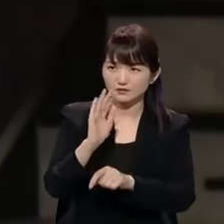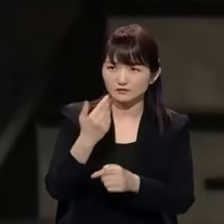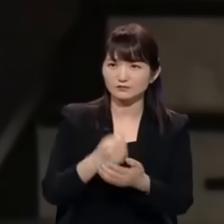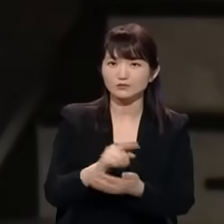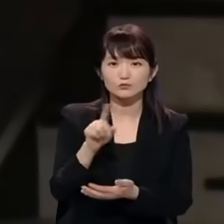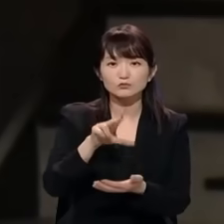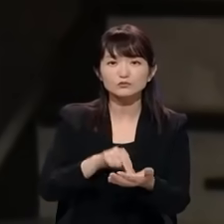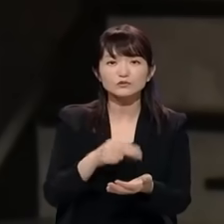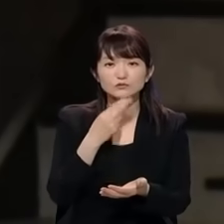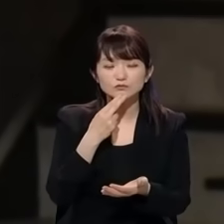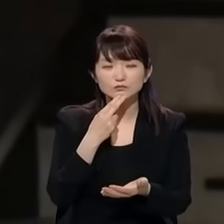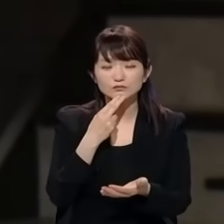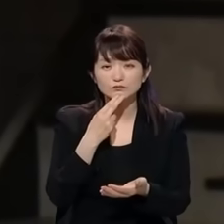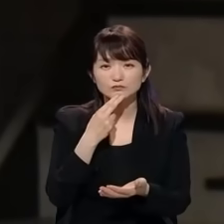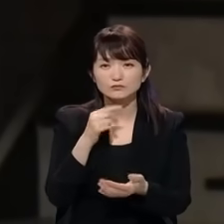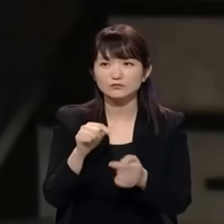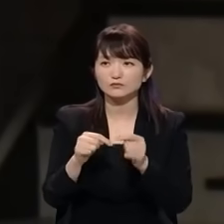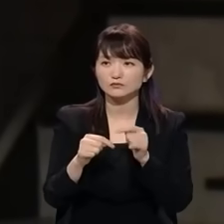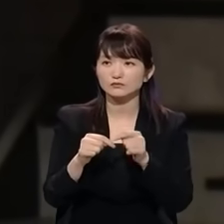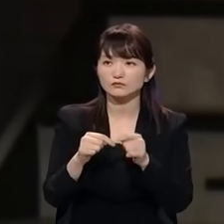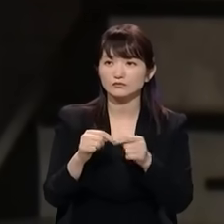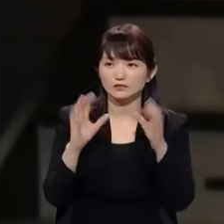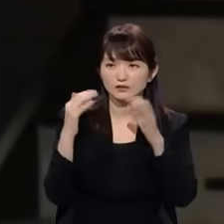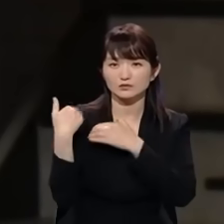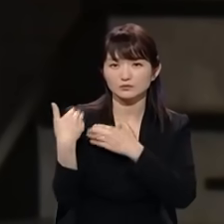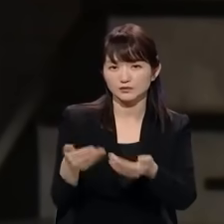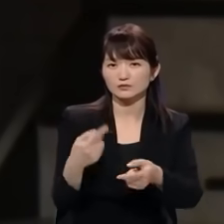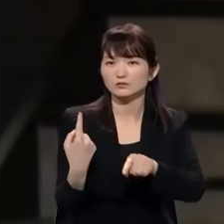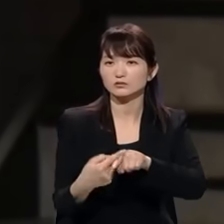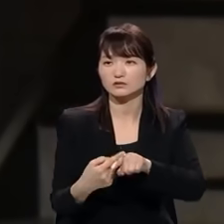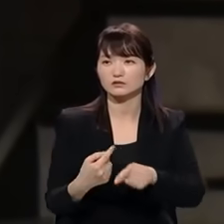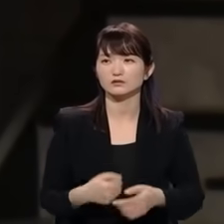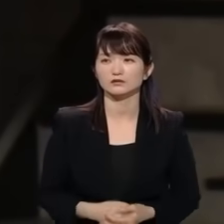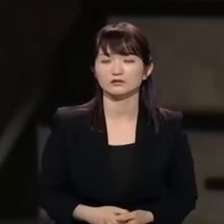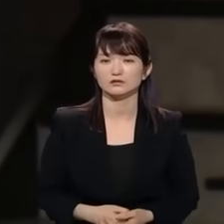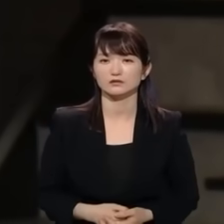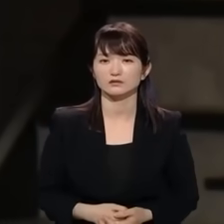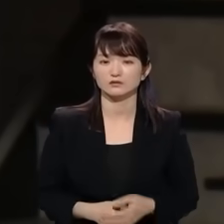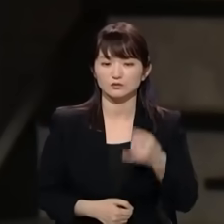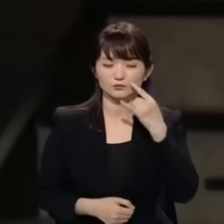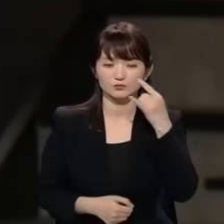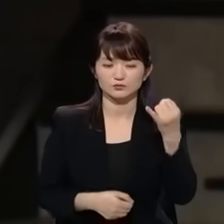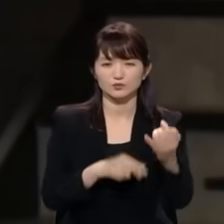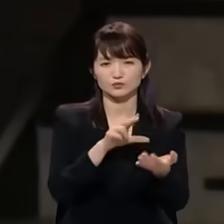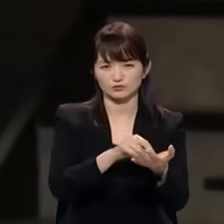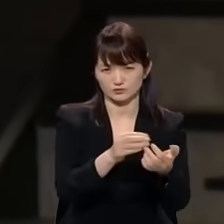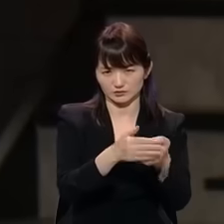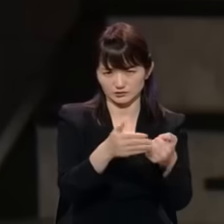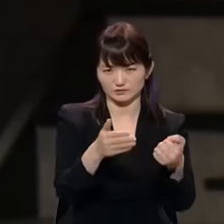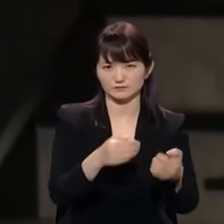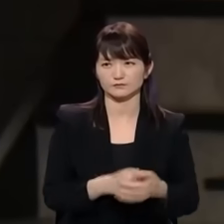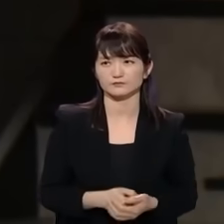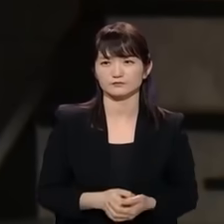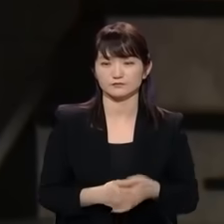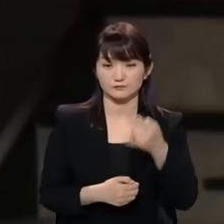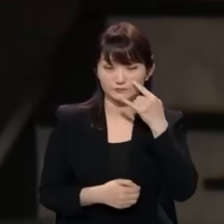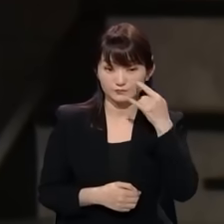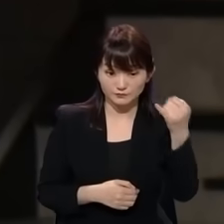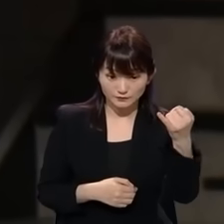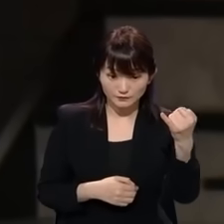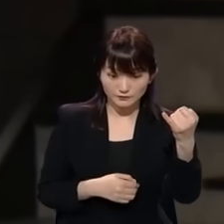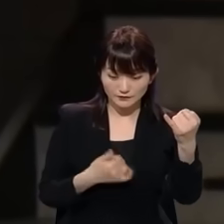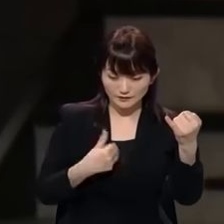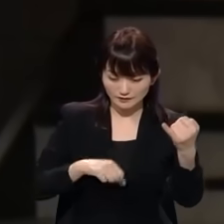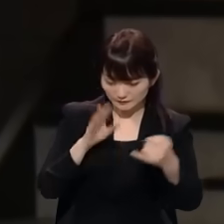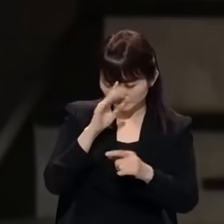문제가 없다는 식으로 얘기하는 거 이건 아동 방임입니다. 심각하게 저는 양육자의 문제로 보이기 때문에 양육자께서 치료를